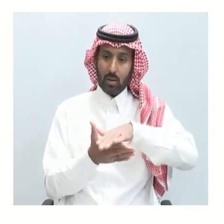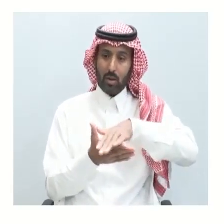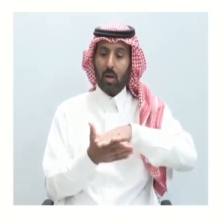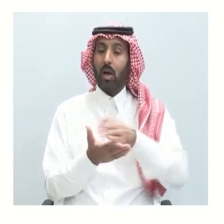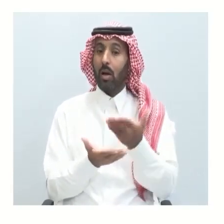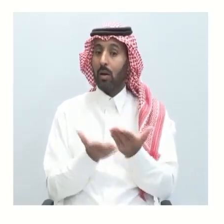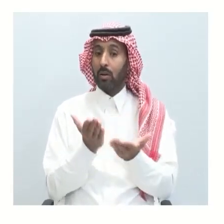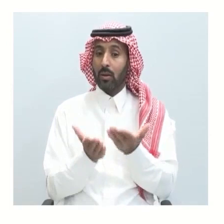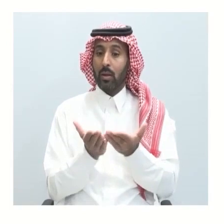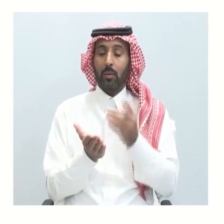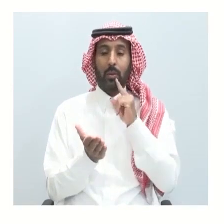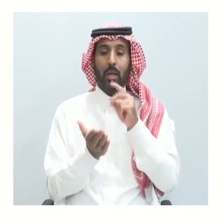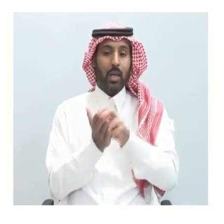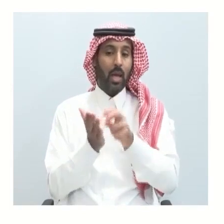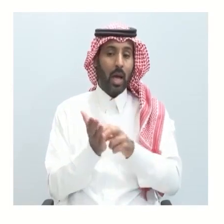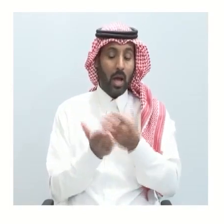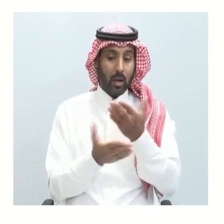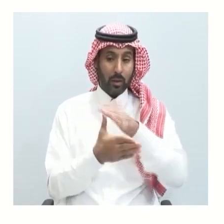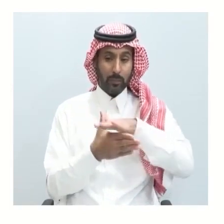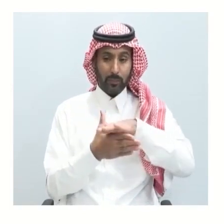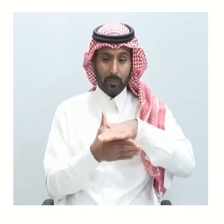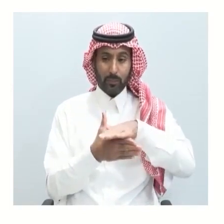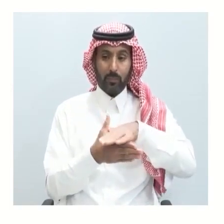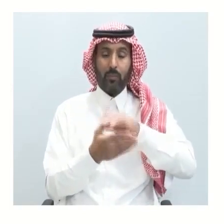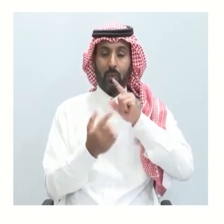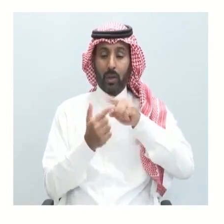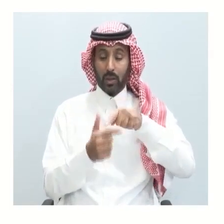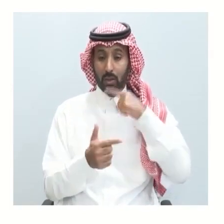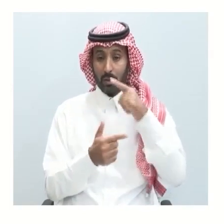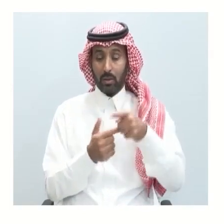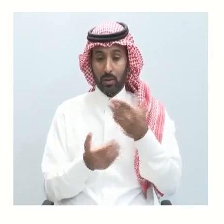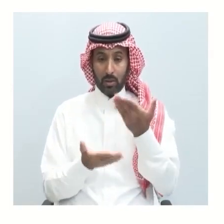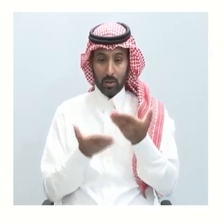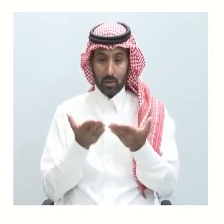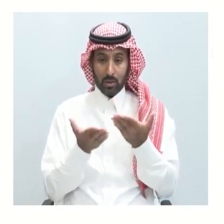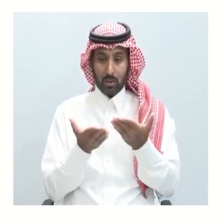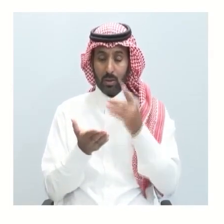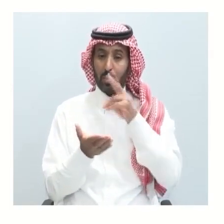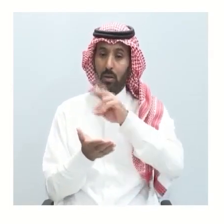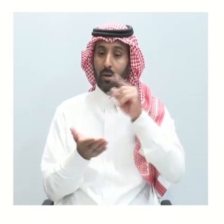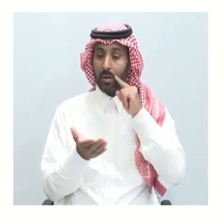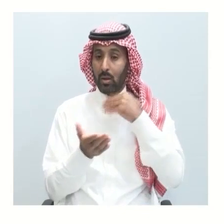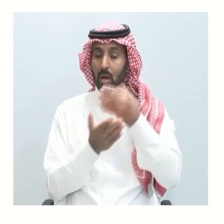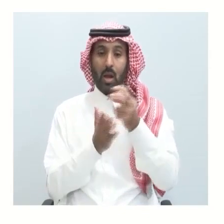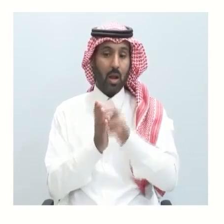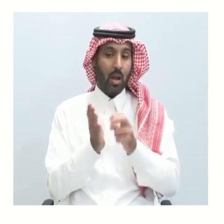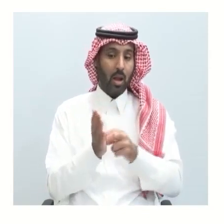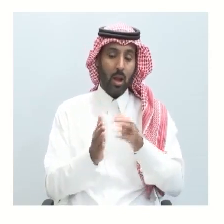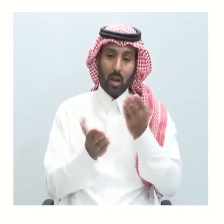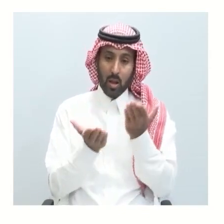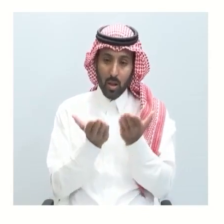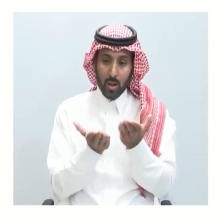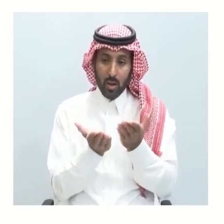تعابير الاتزان، قانون الاتزان الكيميائي. اليوم سنتطرق لتعابير الاتزان المتجانس بشكل مفصل، وسيكون